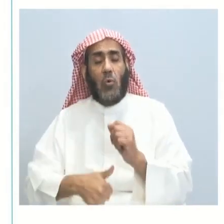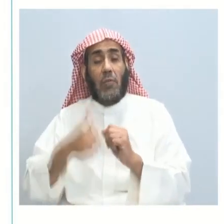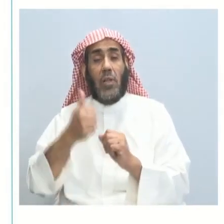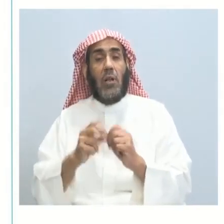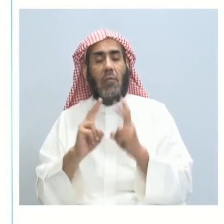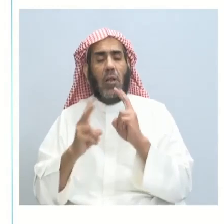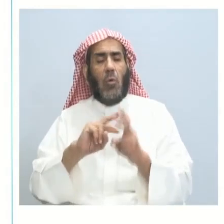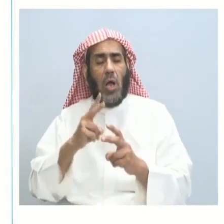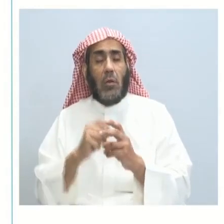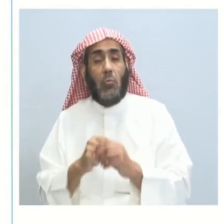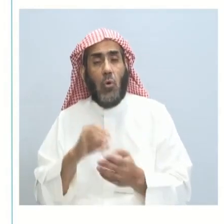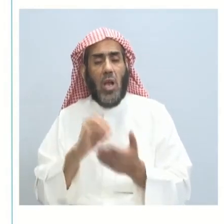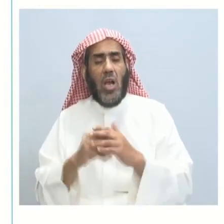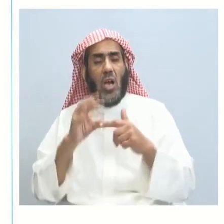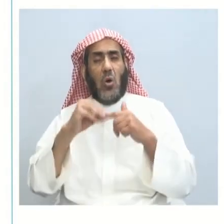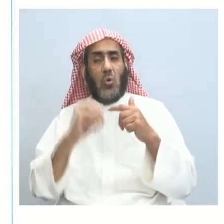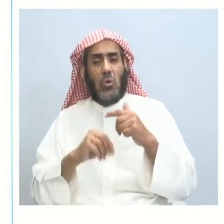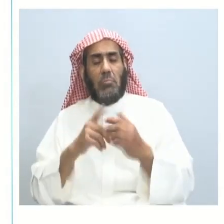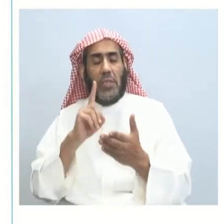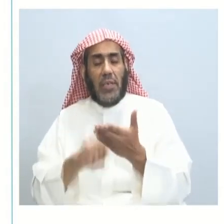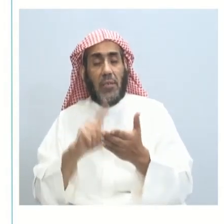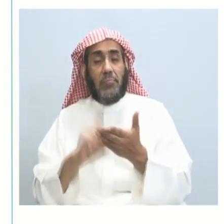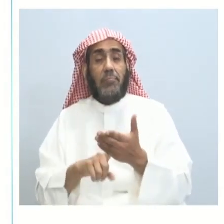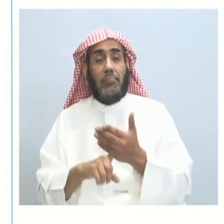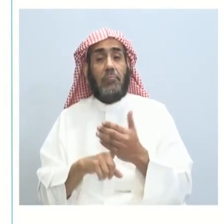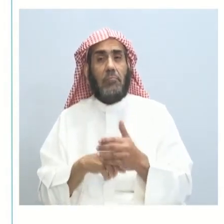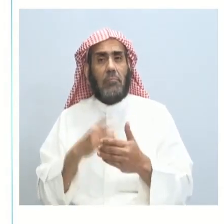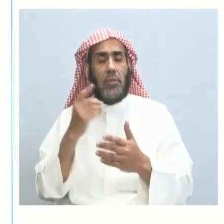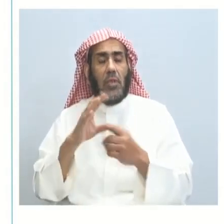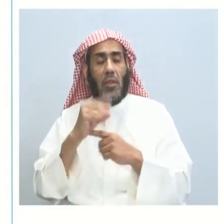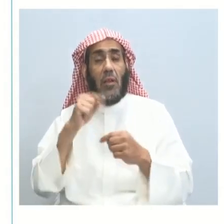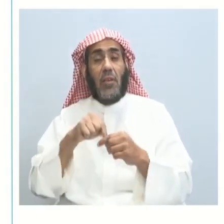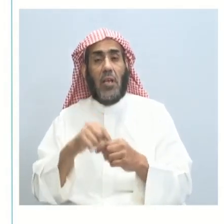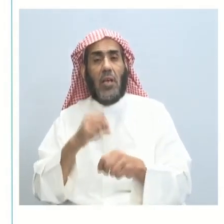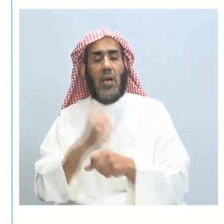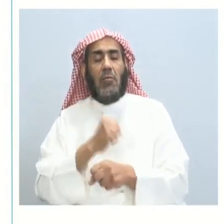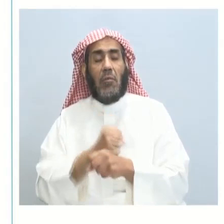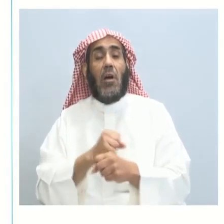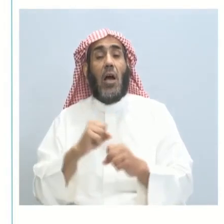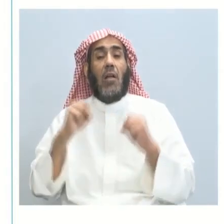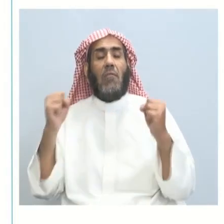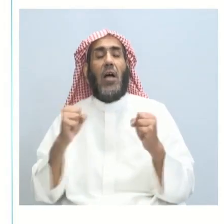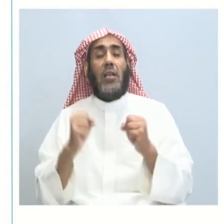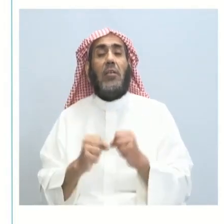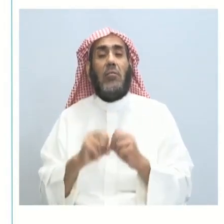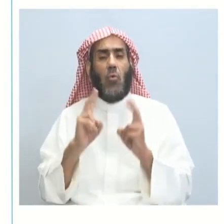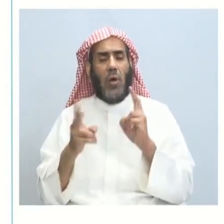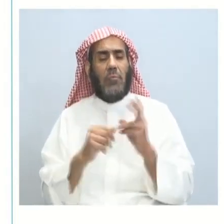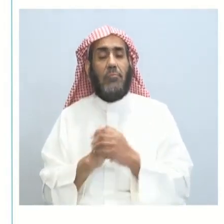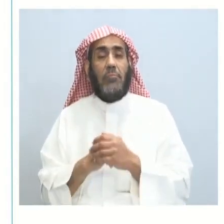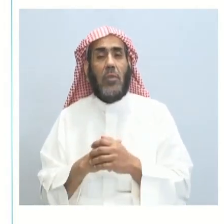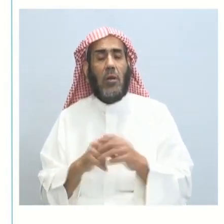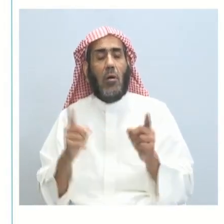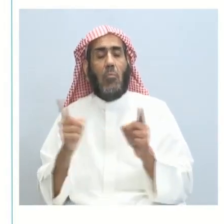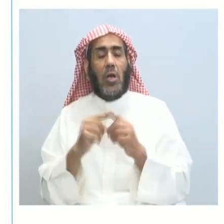للفعاليه ولكن اذا كان هناك قصور بالتاكيد سنتاثر في اقامه الفعاليه اذا